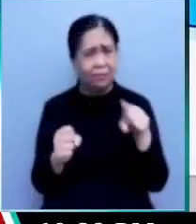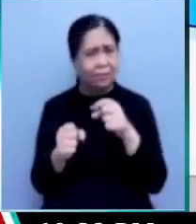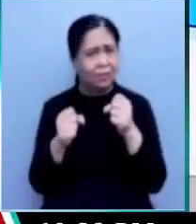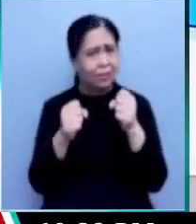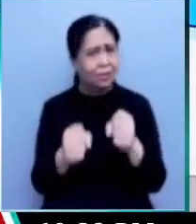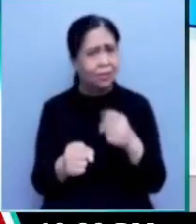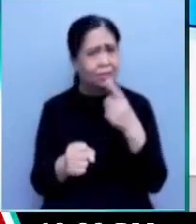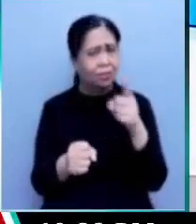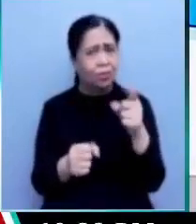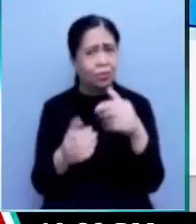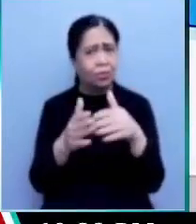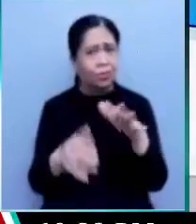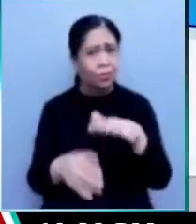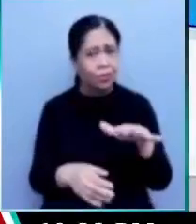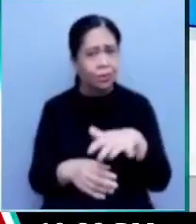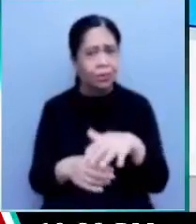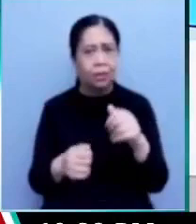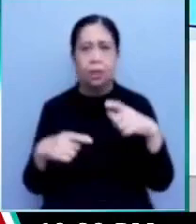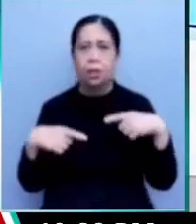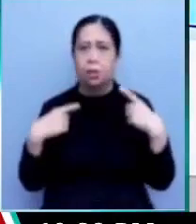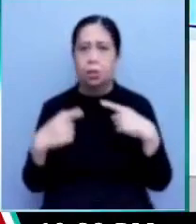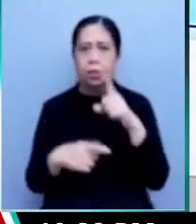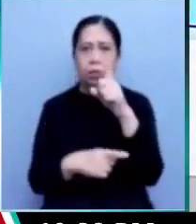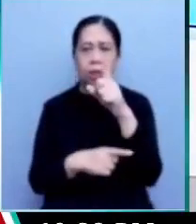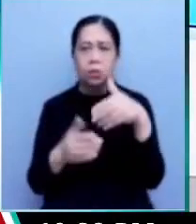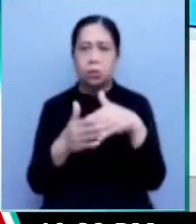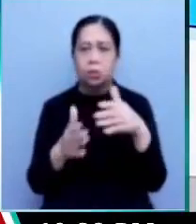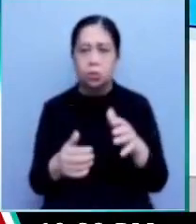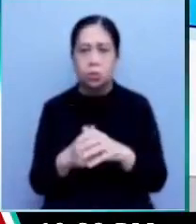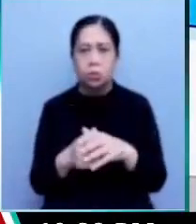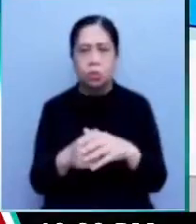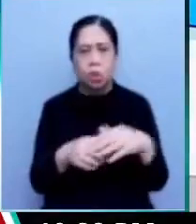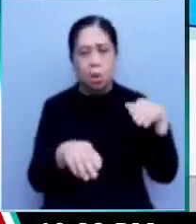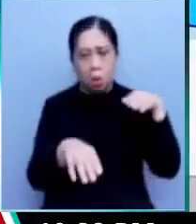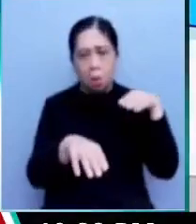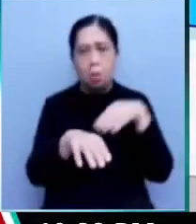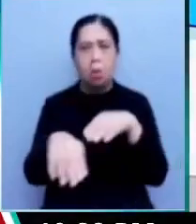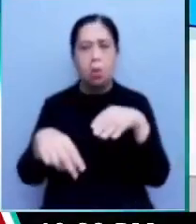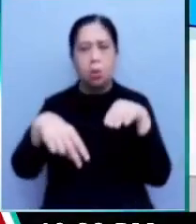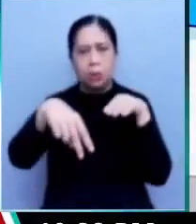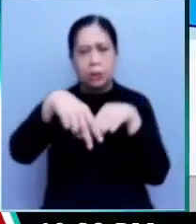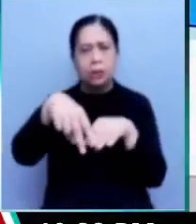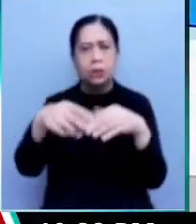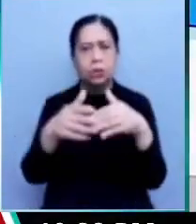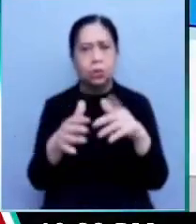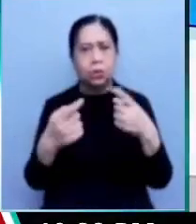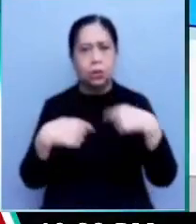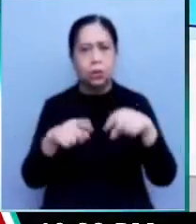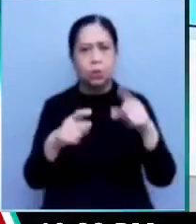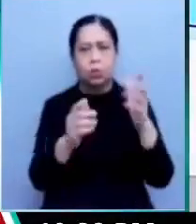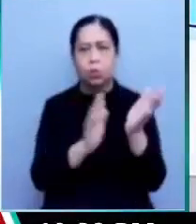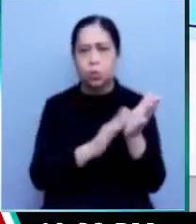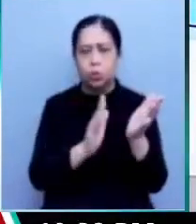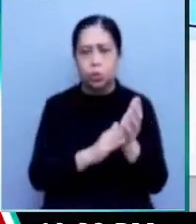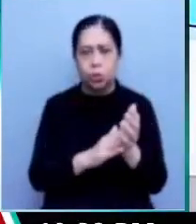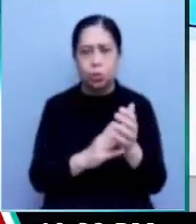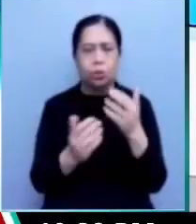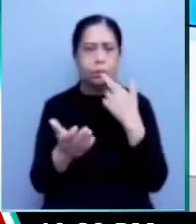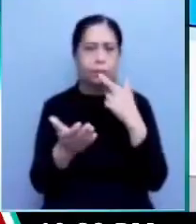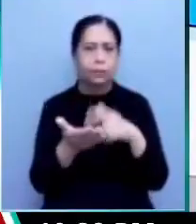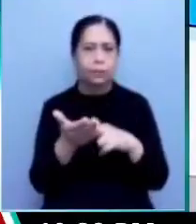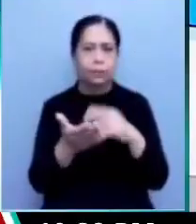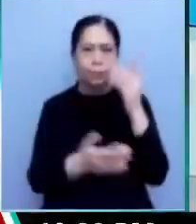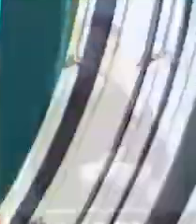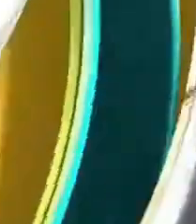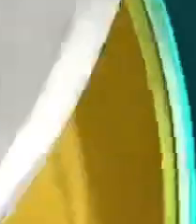kanila? Sa Laguna, isang estudyante ang nabundol ng jeep habang papasok sa eskwela. May report si Dano